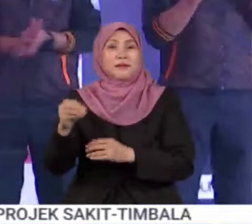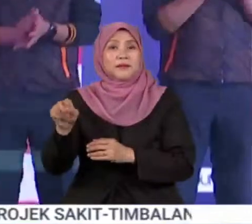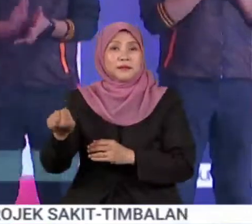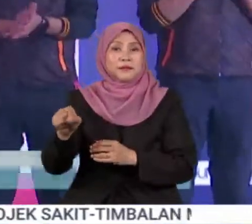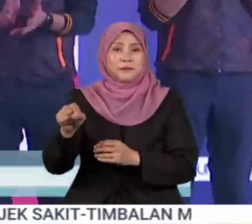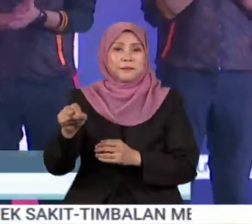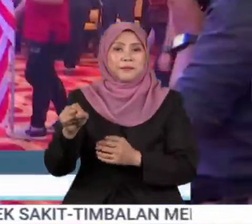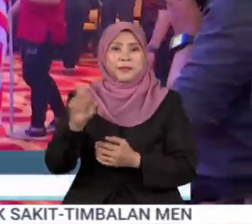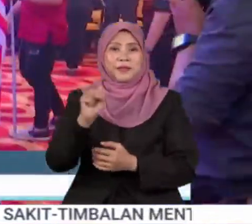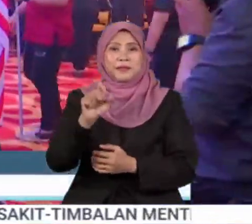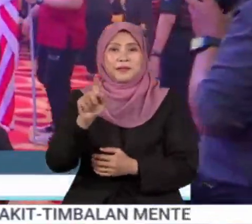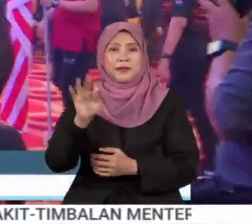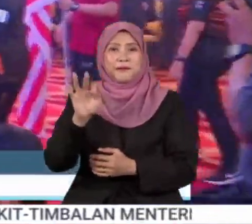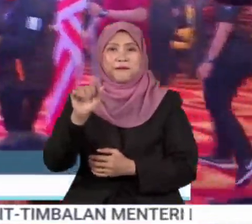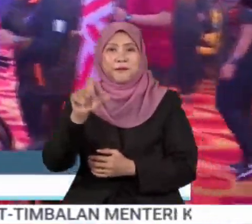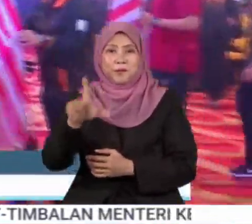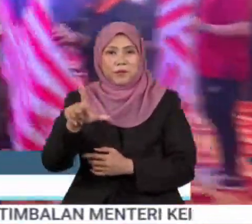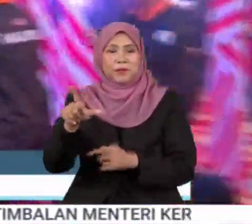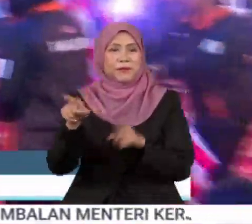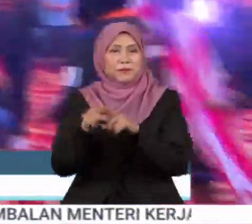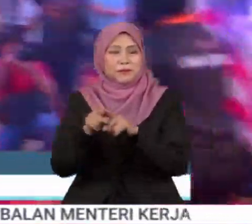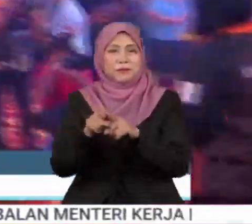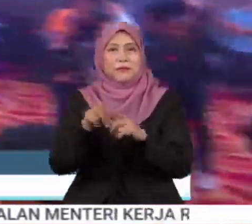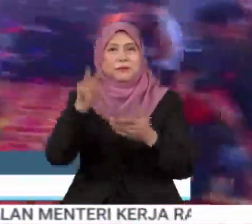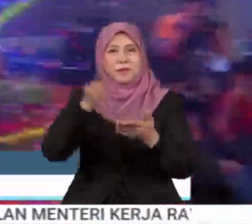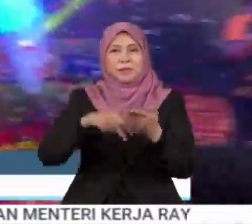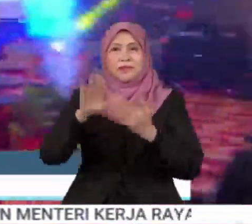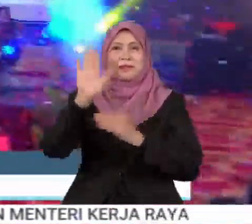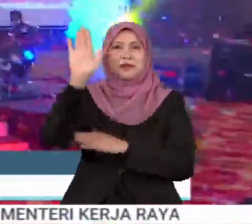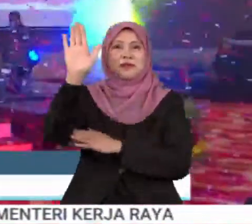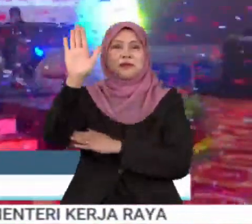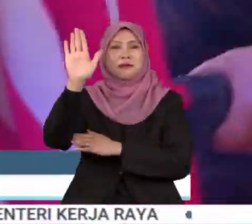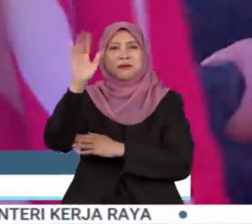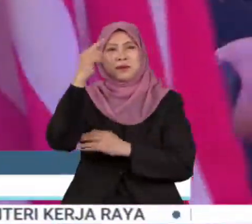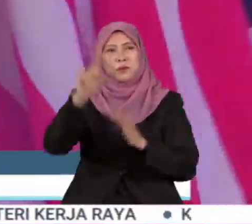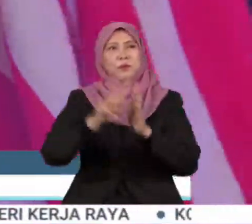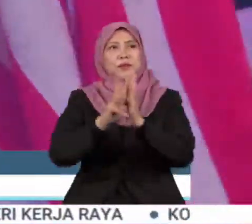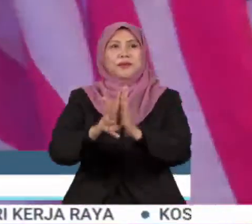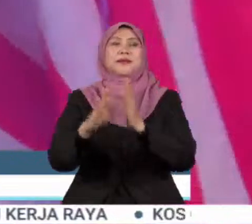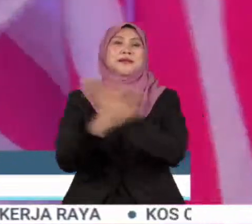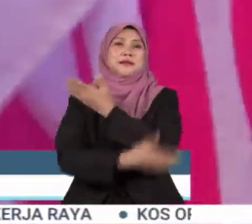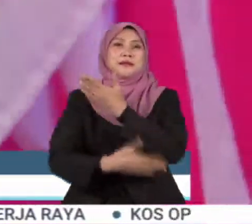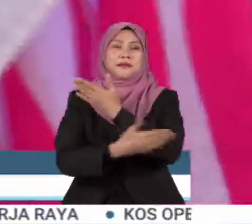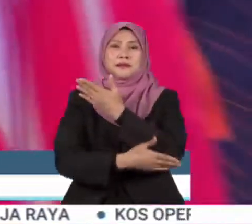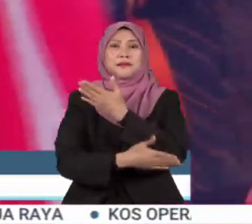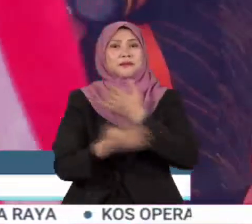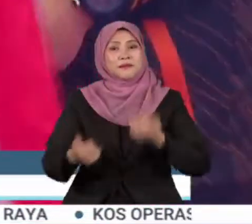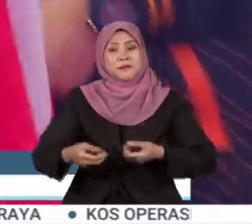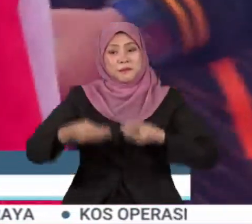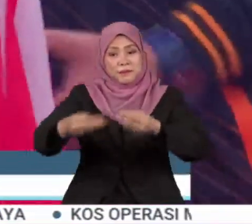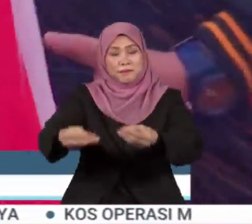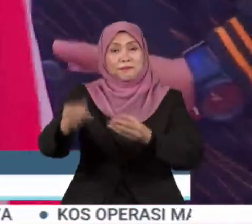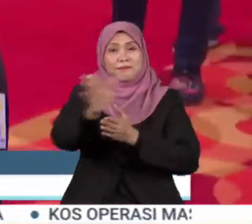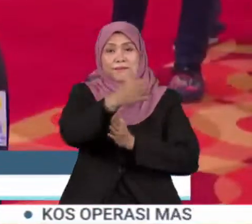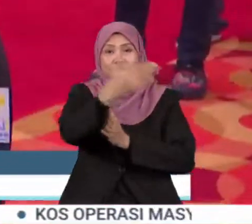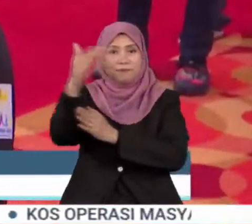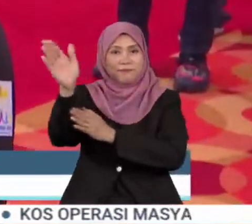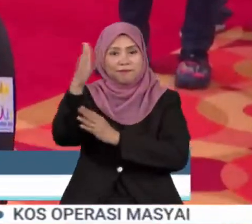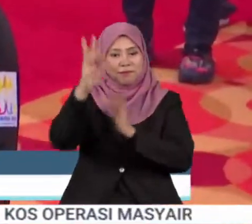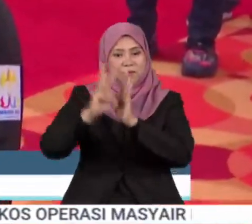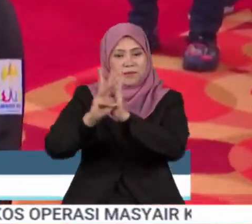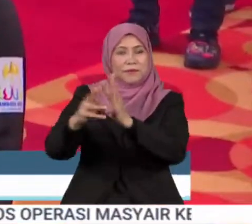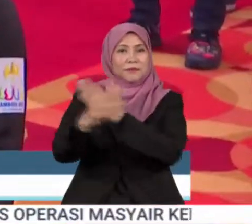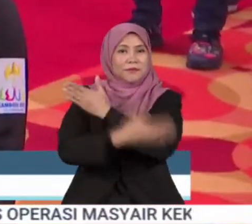Nur Saiful Zulkafli pula membaca ikrar mewakili kontingen negara. Majlis penyerahan jalur gemilang kontingen negara